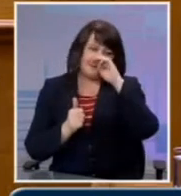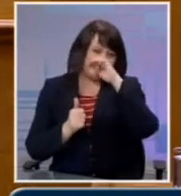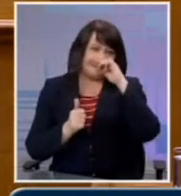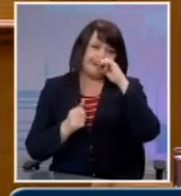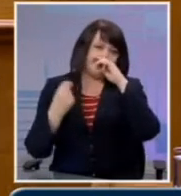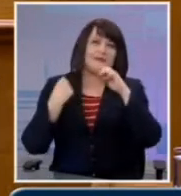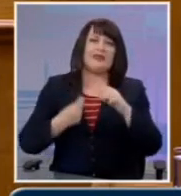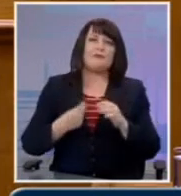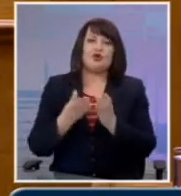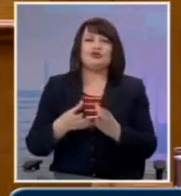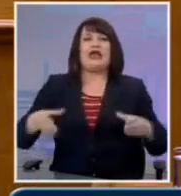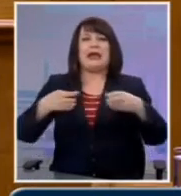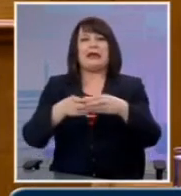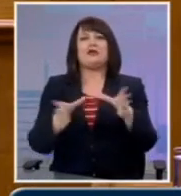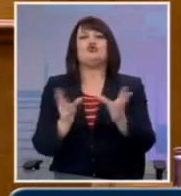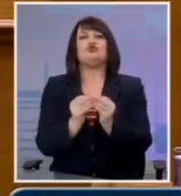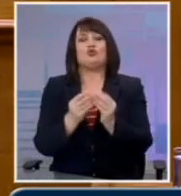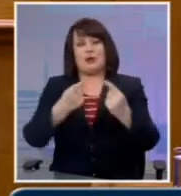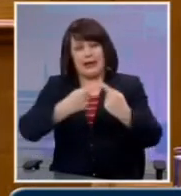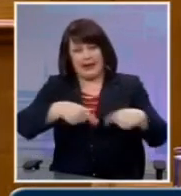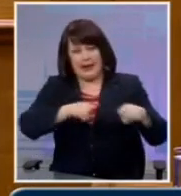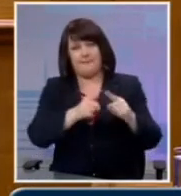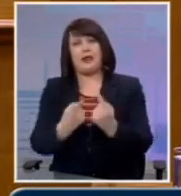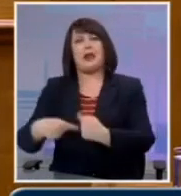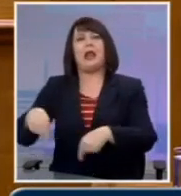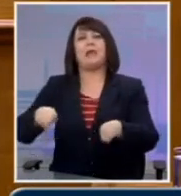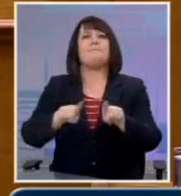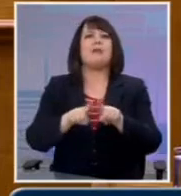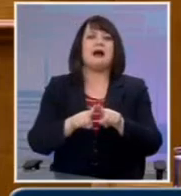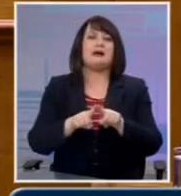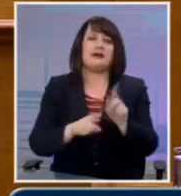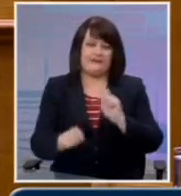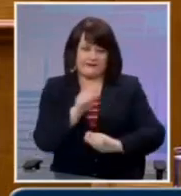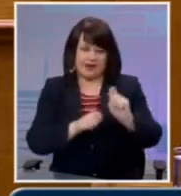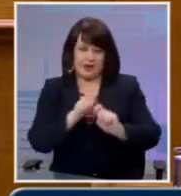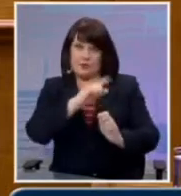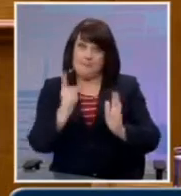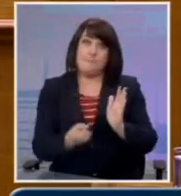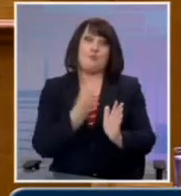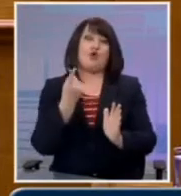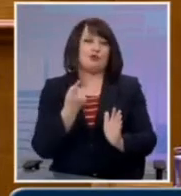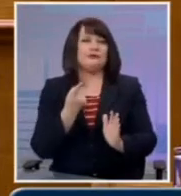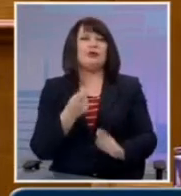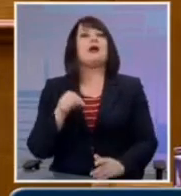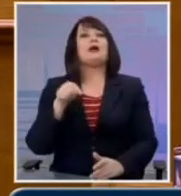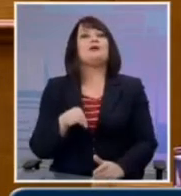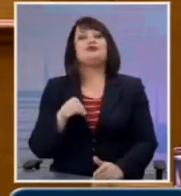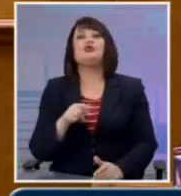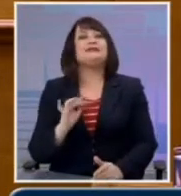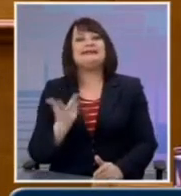Δημόσια Αρχή Λιμένων, που ακριβώς ιδρύεται για πρώτη φορά και αποτελεί